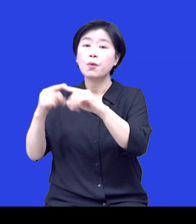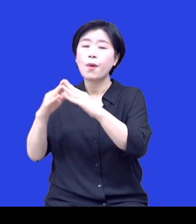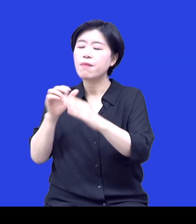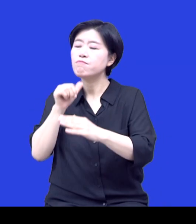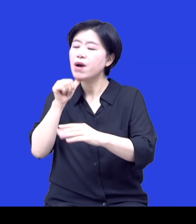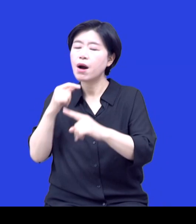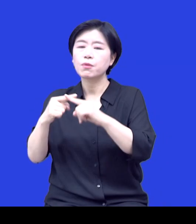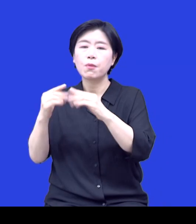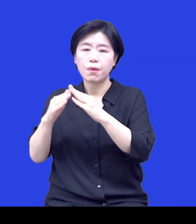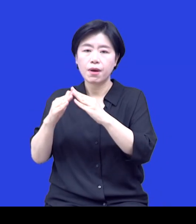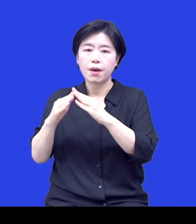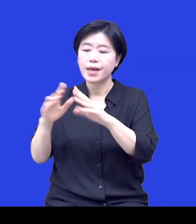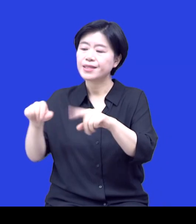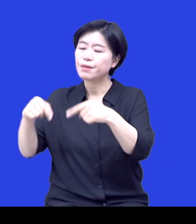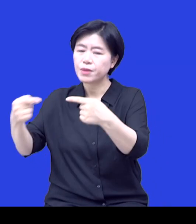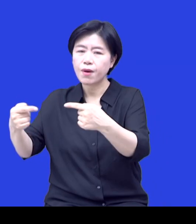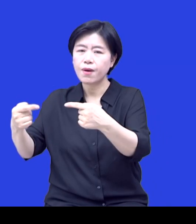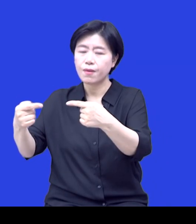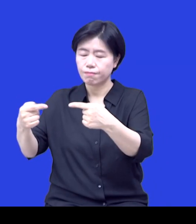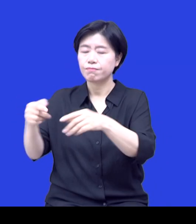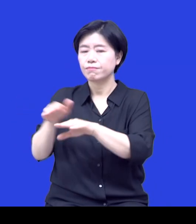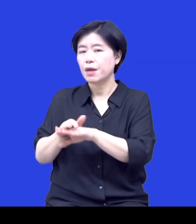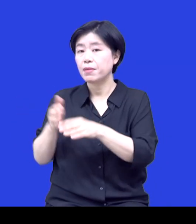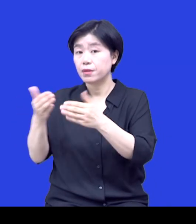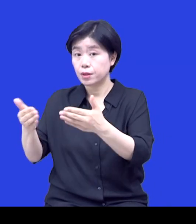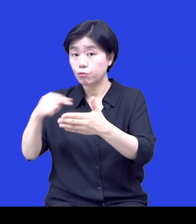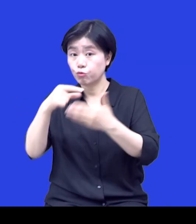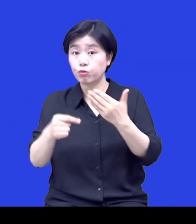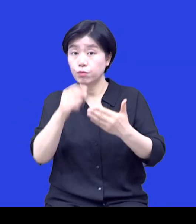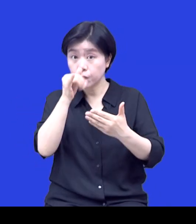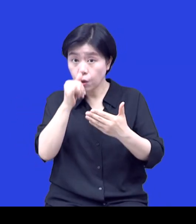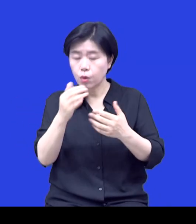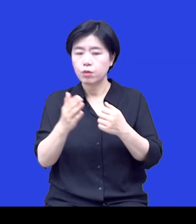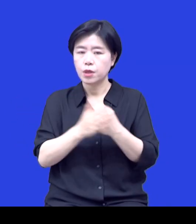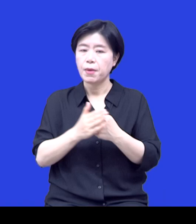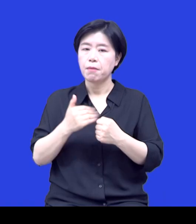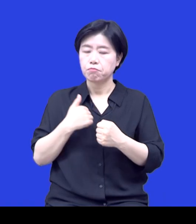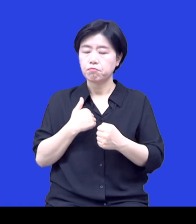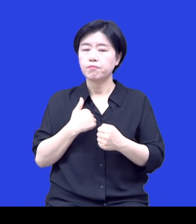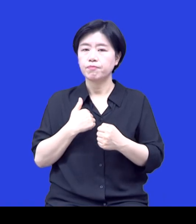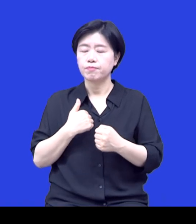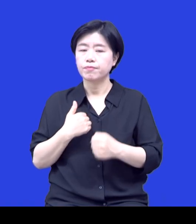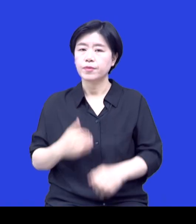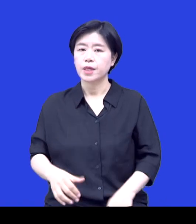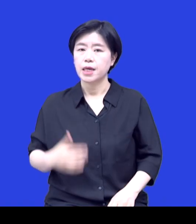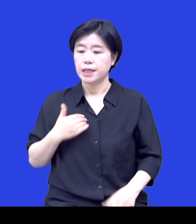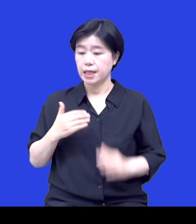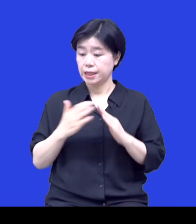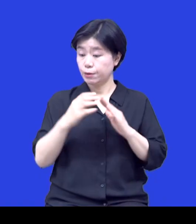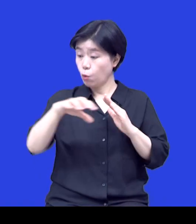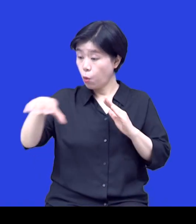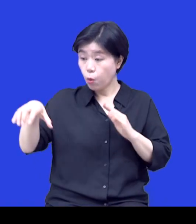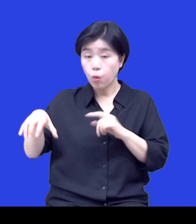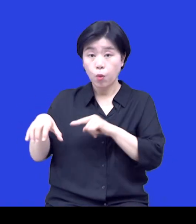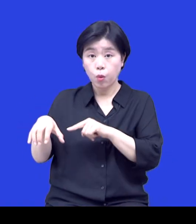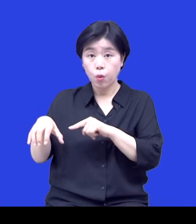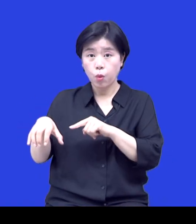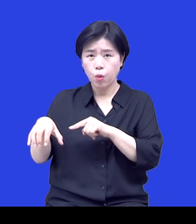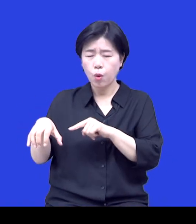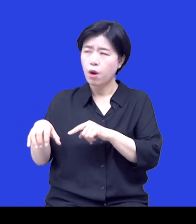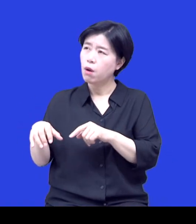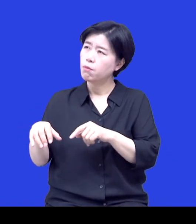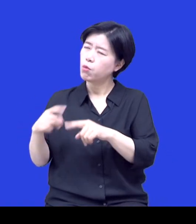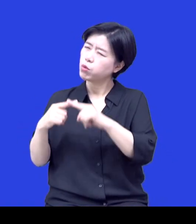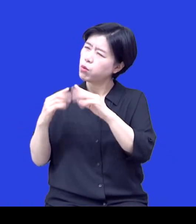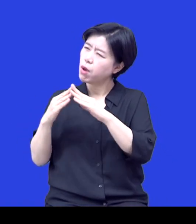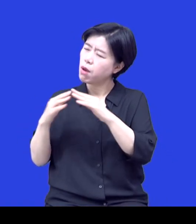개척교회도 가고 봉사도 하고 그래서 흩어져서 예배를 드려서 저도 우리 무별 있는 예배라서 동네 아주 작은 한 10분 계시는 작은